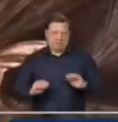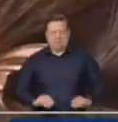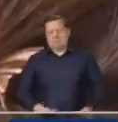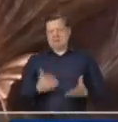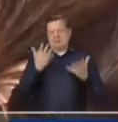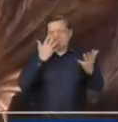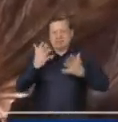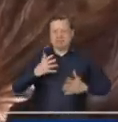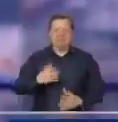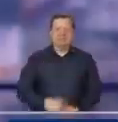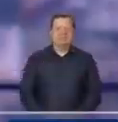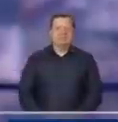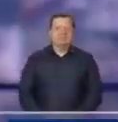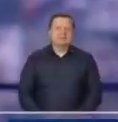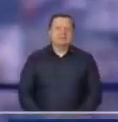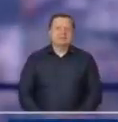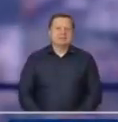tkanki.